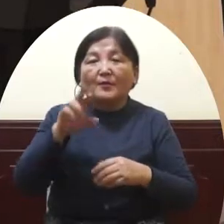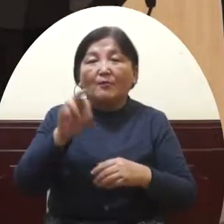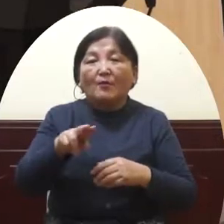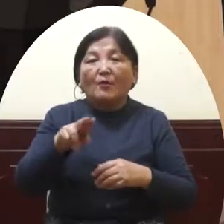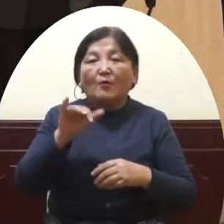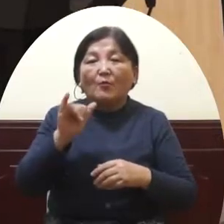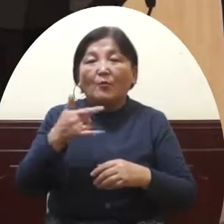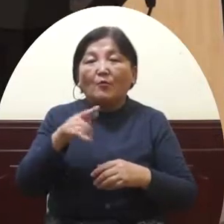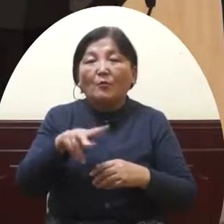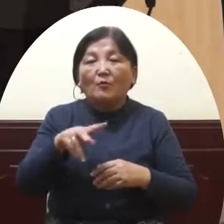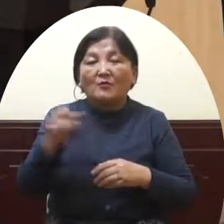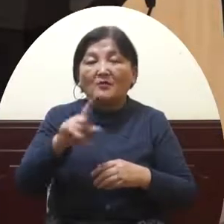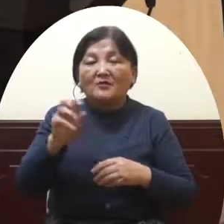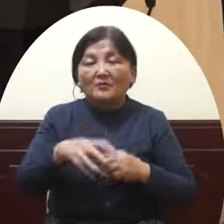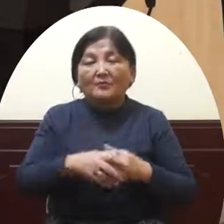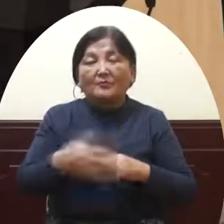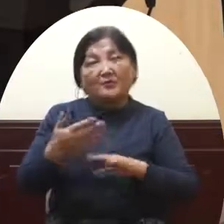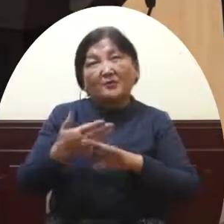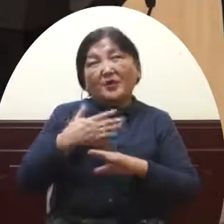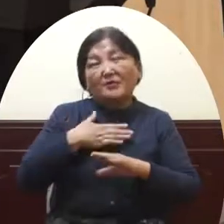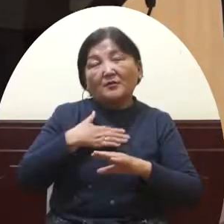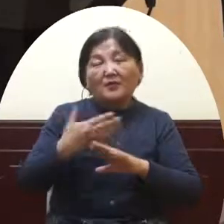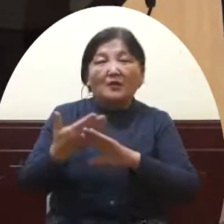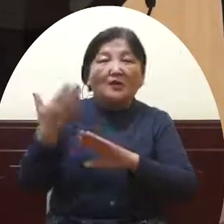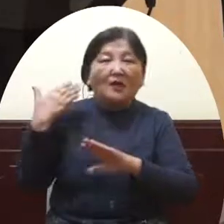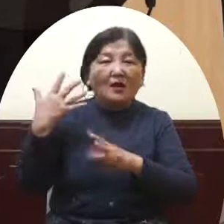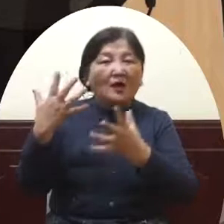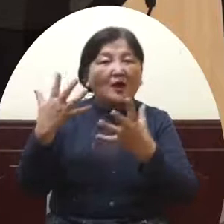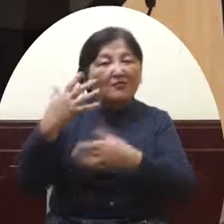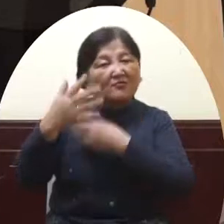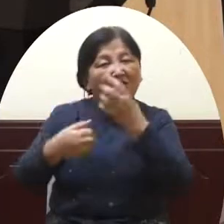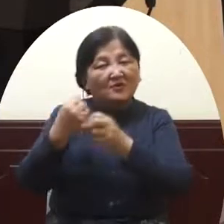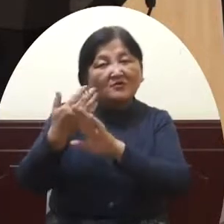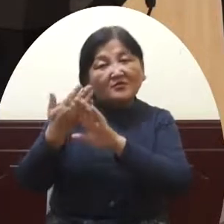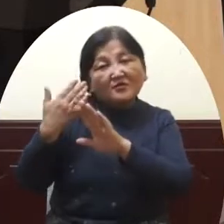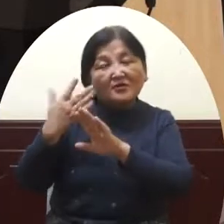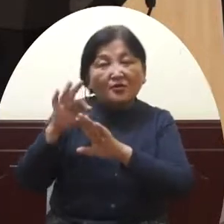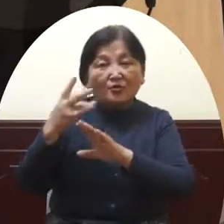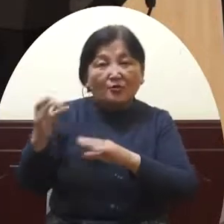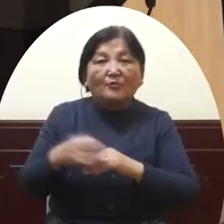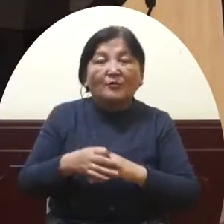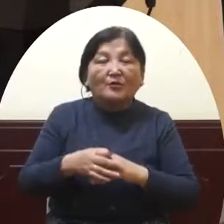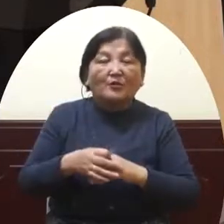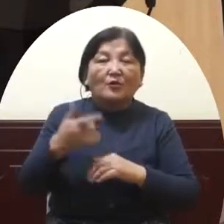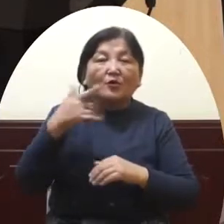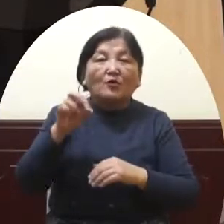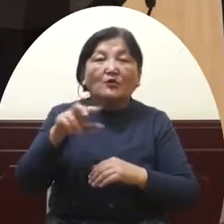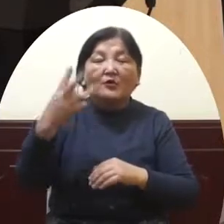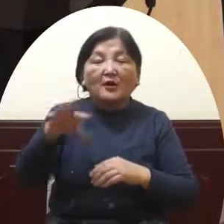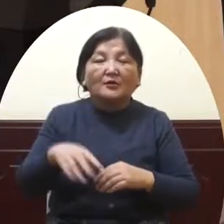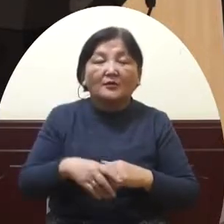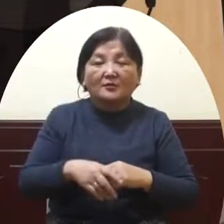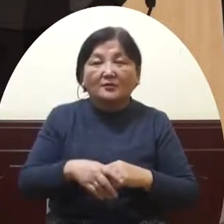Надтай 10 хэдэн жилийн өмнө хамтарч ажиллаж байсан энэ Голландын Лайдник сургуульд хамгаалсан одоо